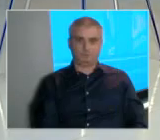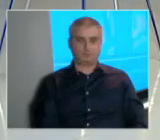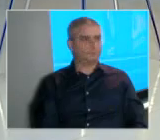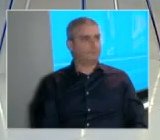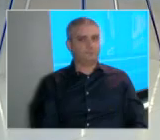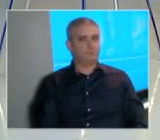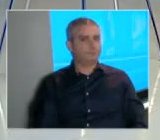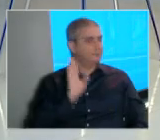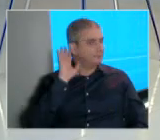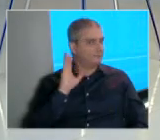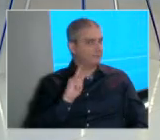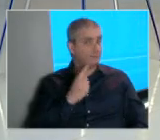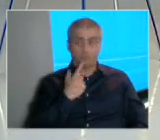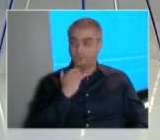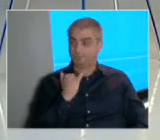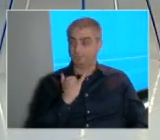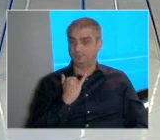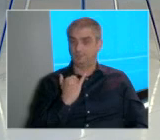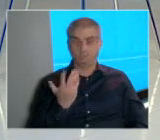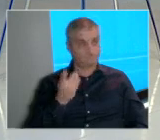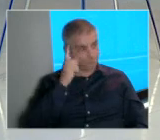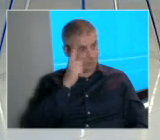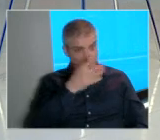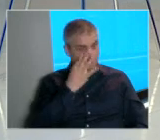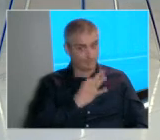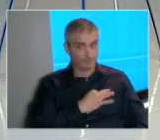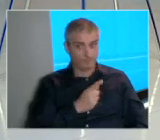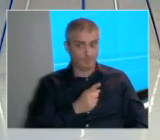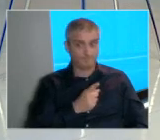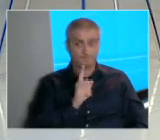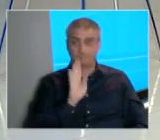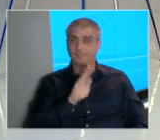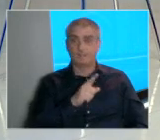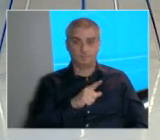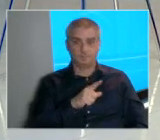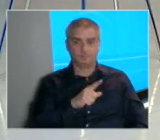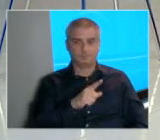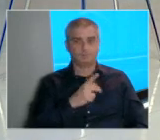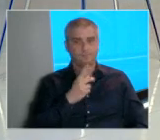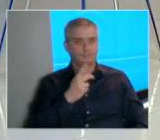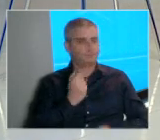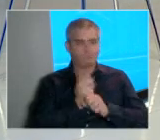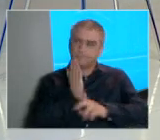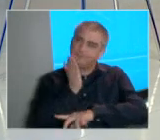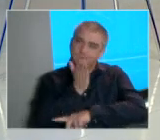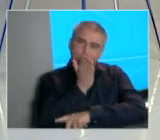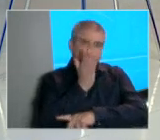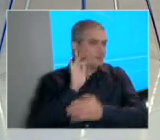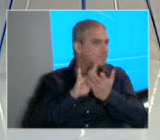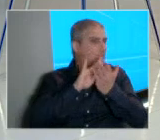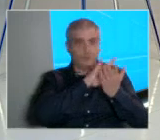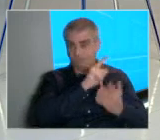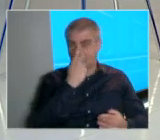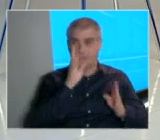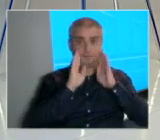מה קורה? כן, עידן, אז אני לא יודע אם שמת לב, אבל נתניהו די חורך את השטח בשבועות האחרונים. אם